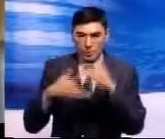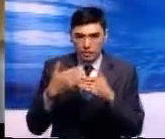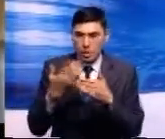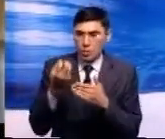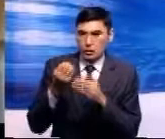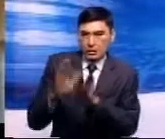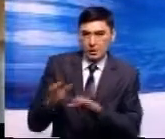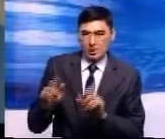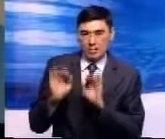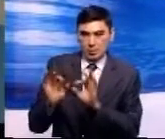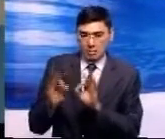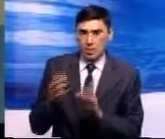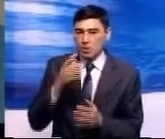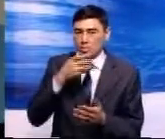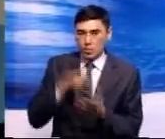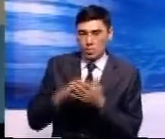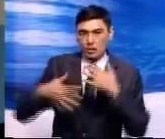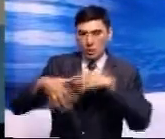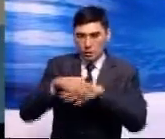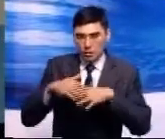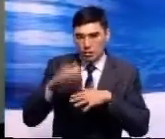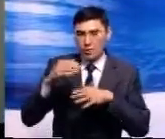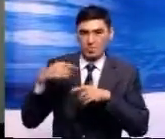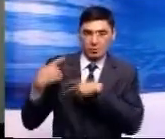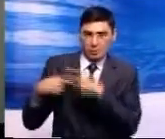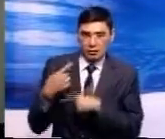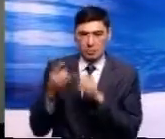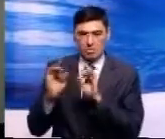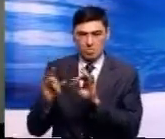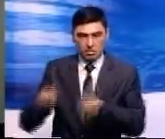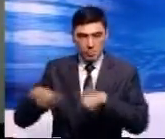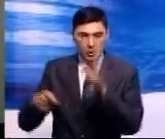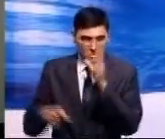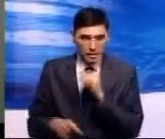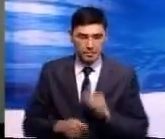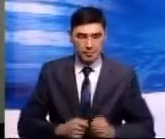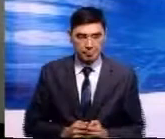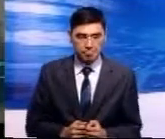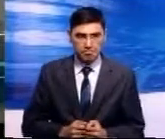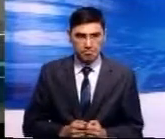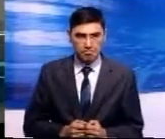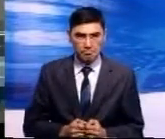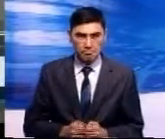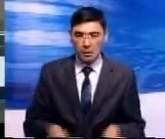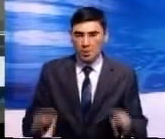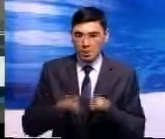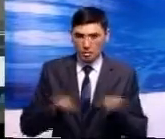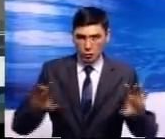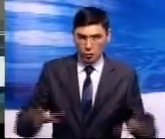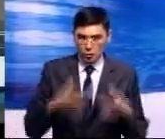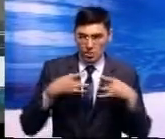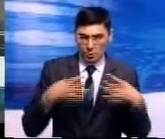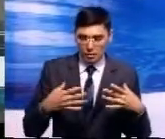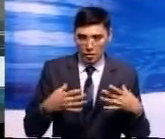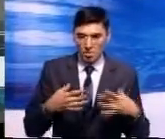передать потомкам обычаи и традиции своего народа. Мы с большим интересом приехали на это